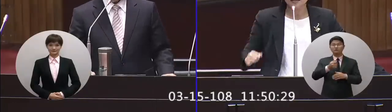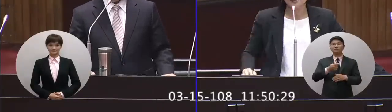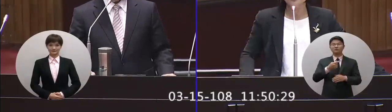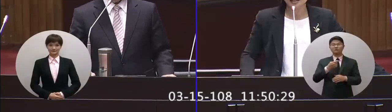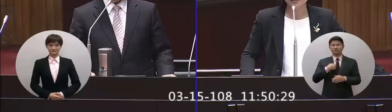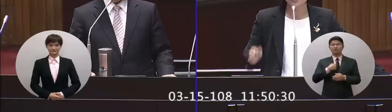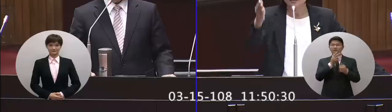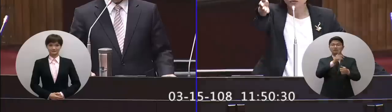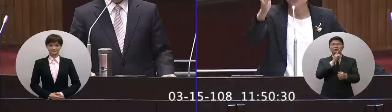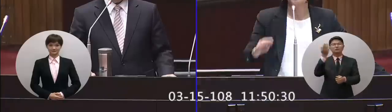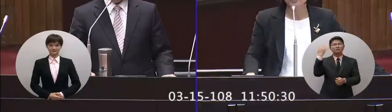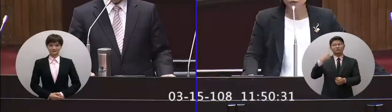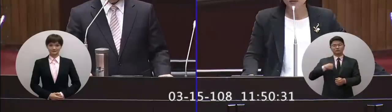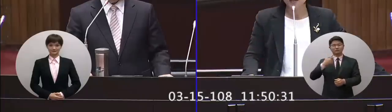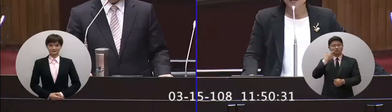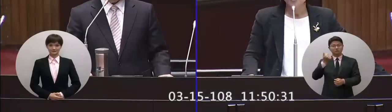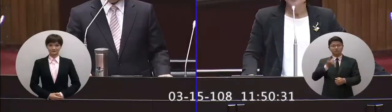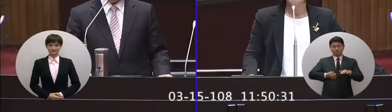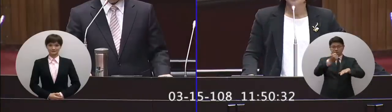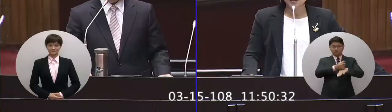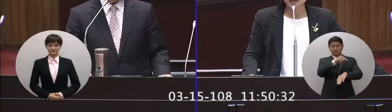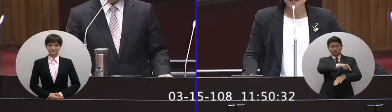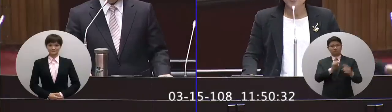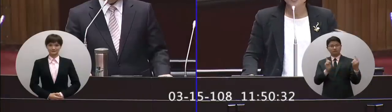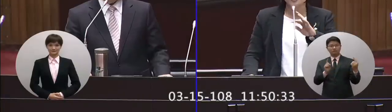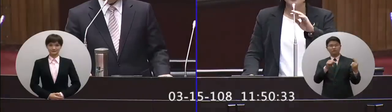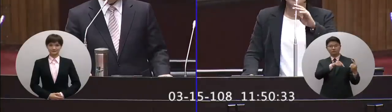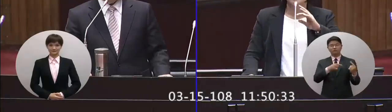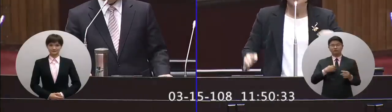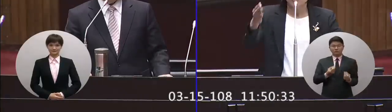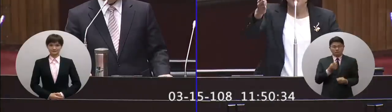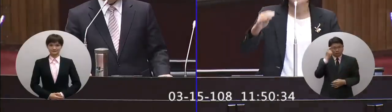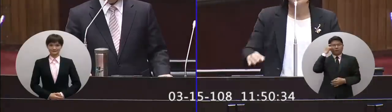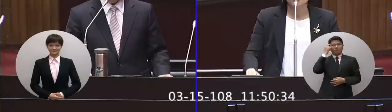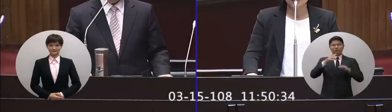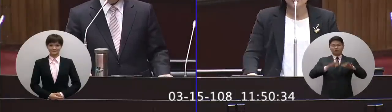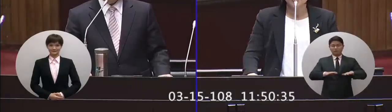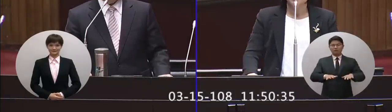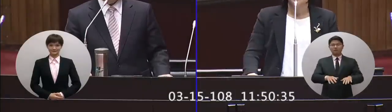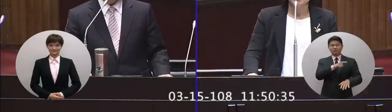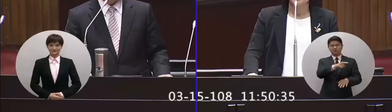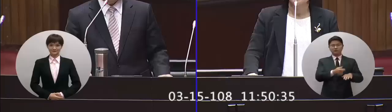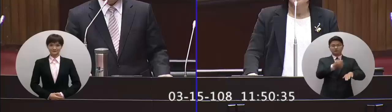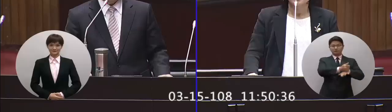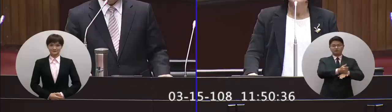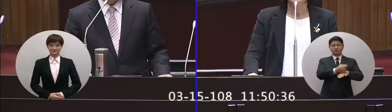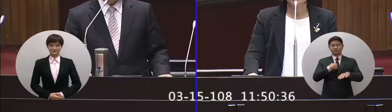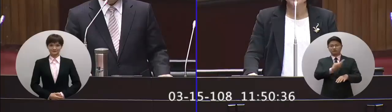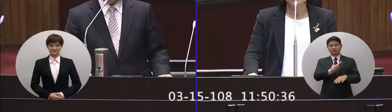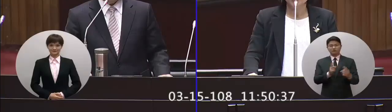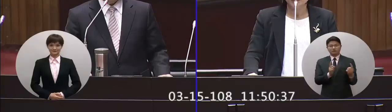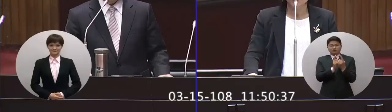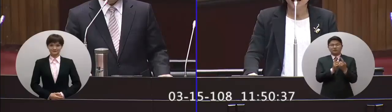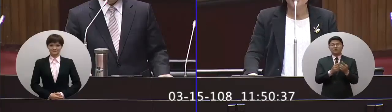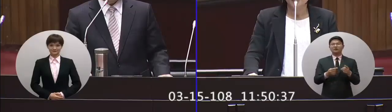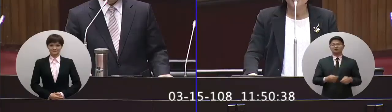当年曾经站在对面过，但我没有想到今天院长站在这里。院长，人生的